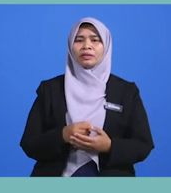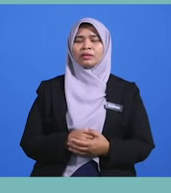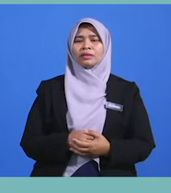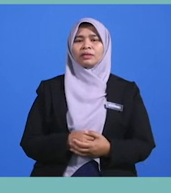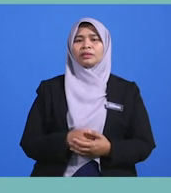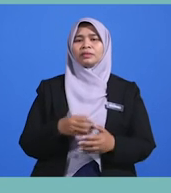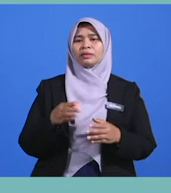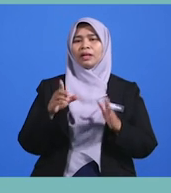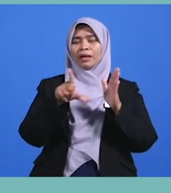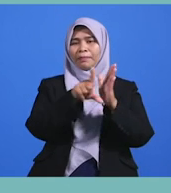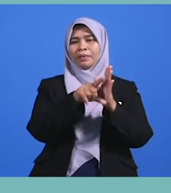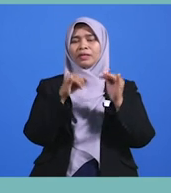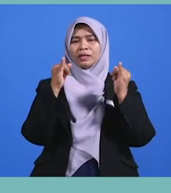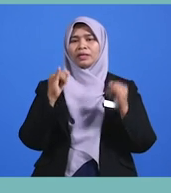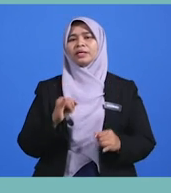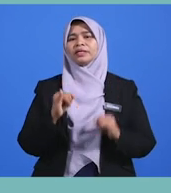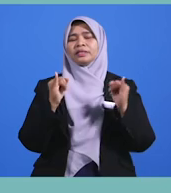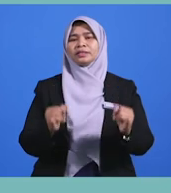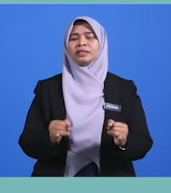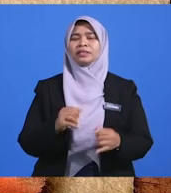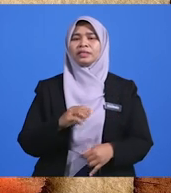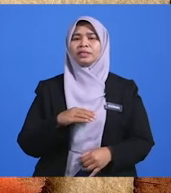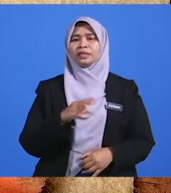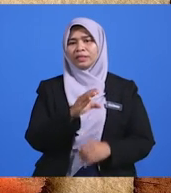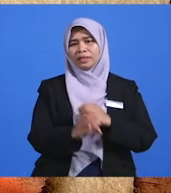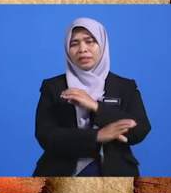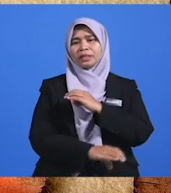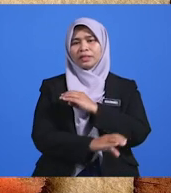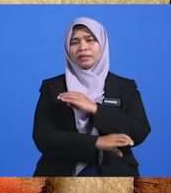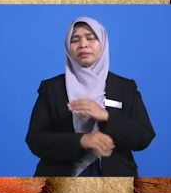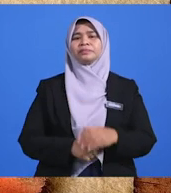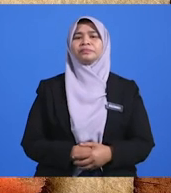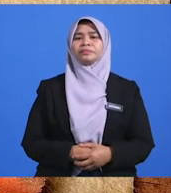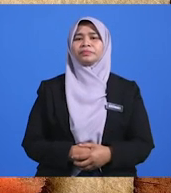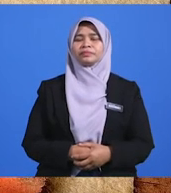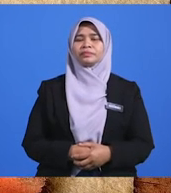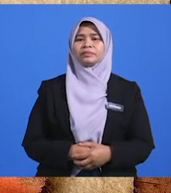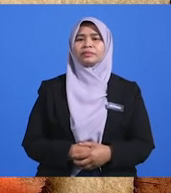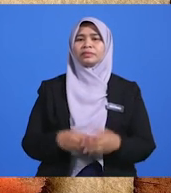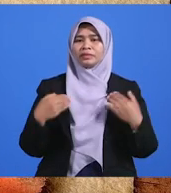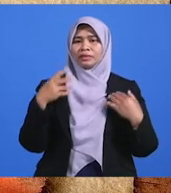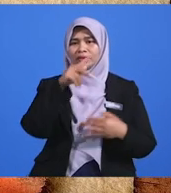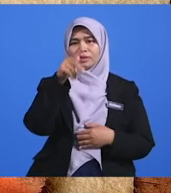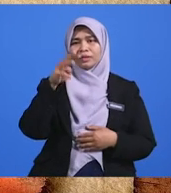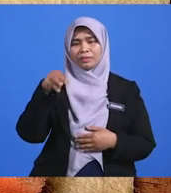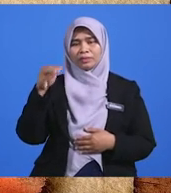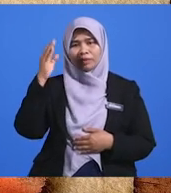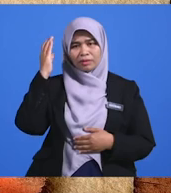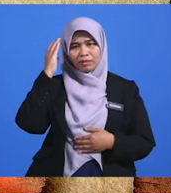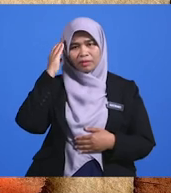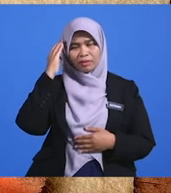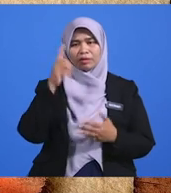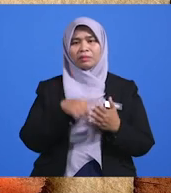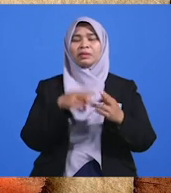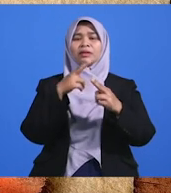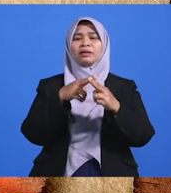lambang identiti negara yang penting kepada rakyat Malaysia. Murid-murid, adakah murid-murid tahu apa nama